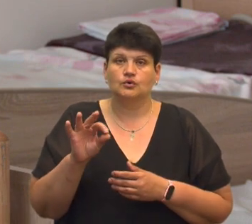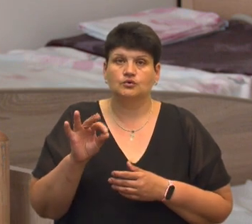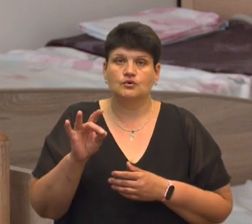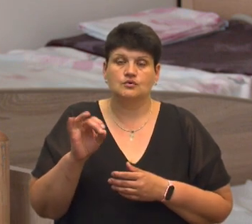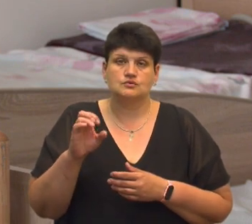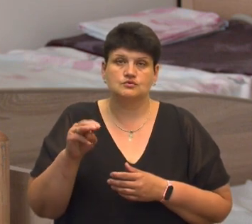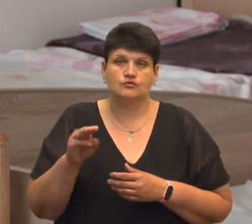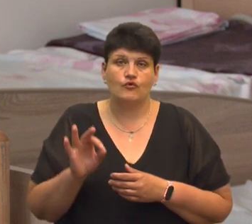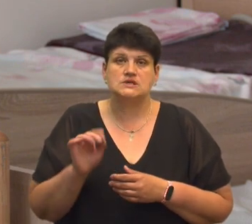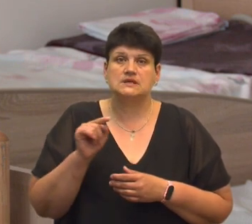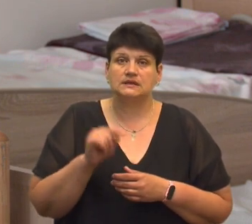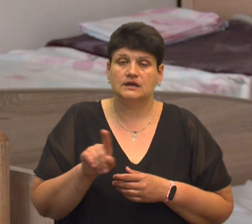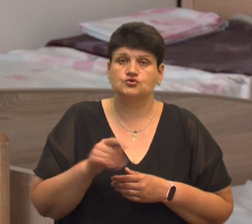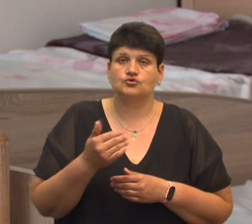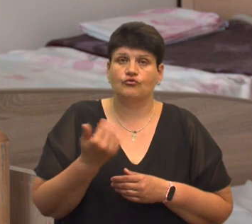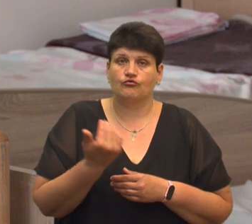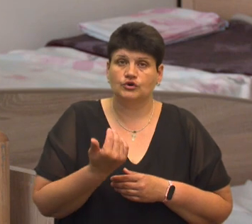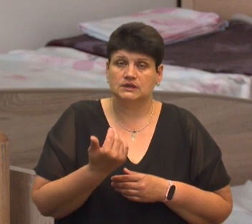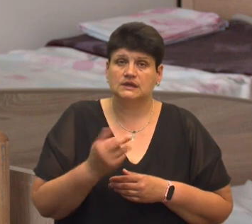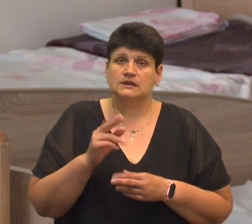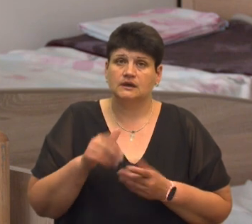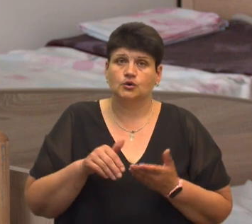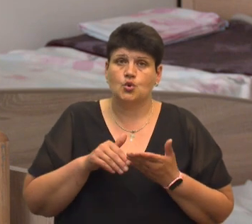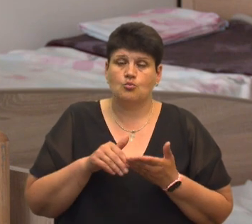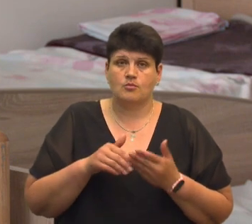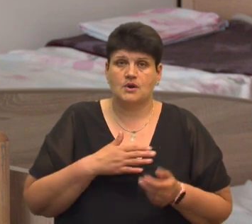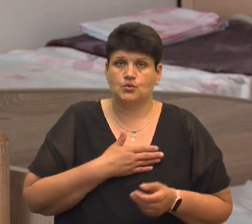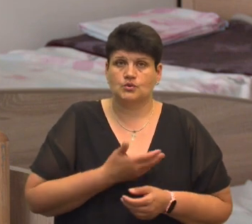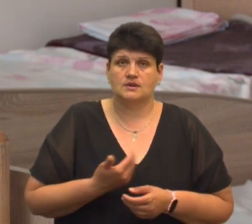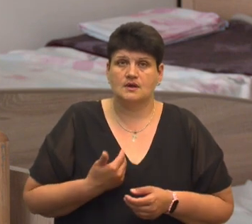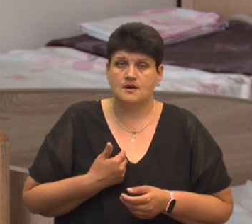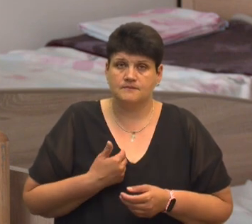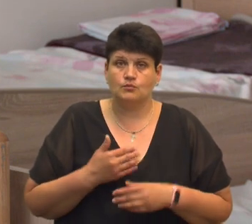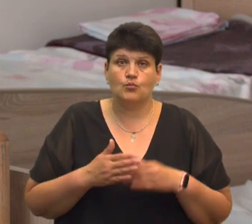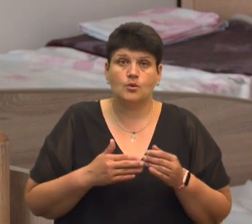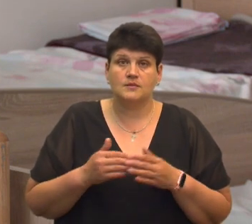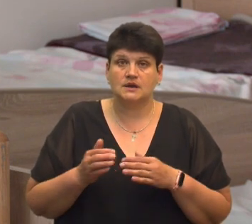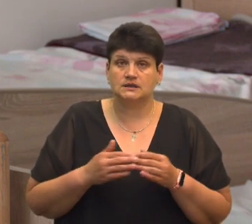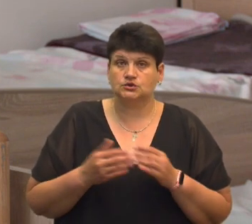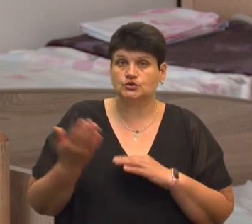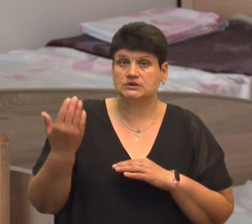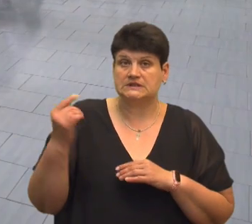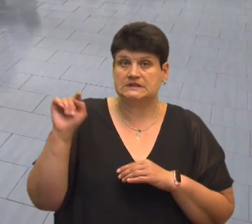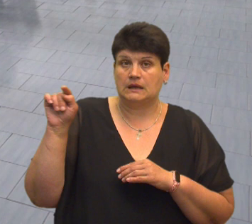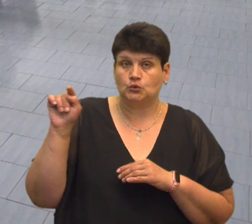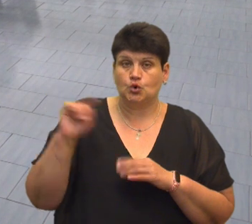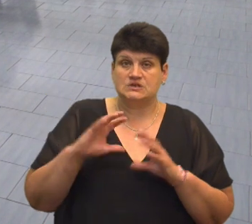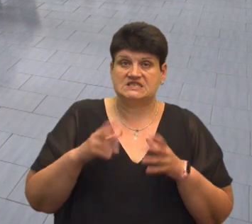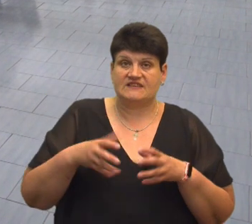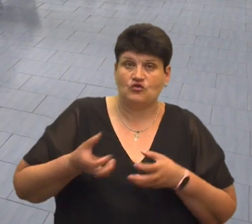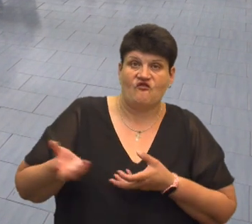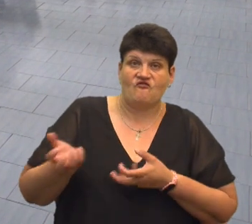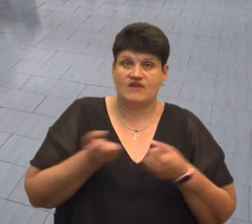те, що вони так допомагають нам практично з того світу витягнути.